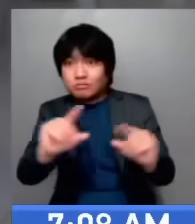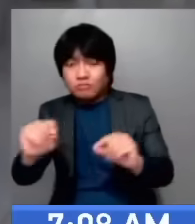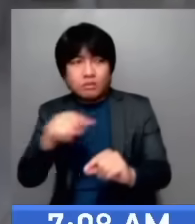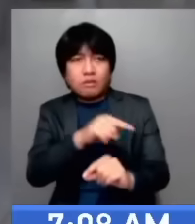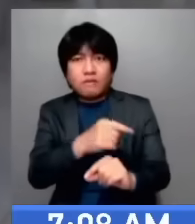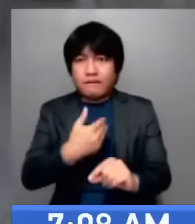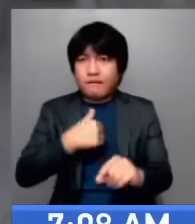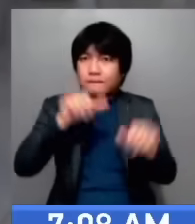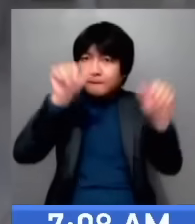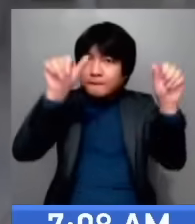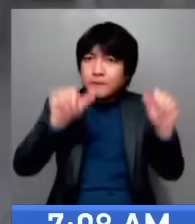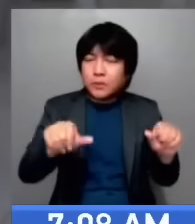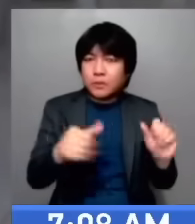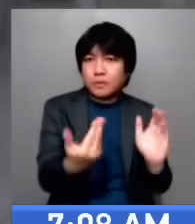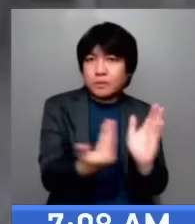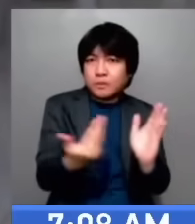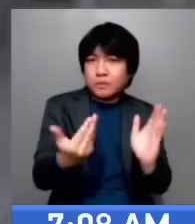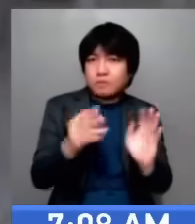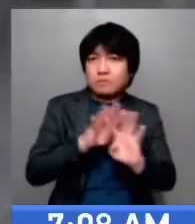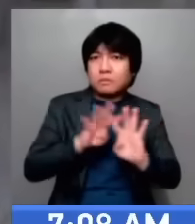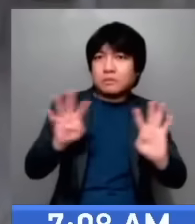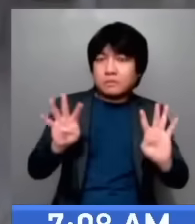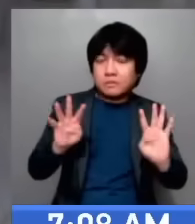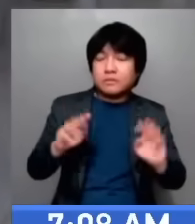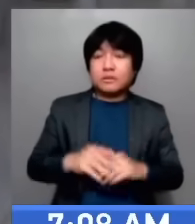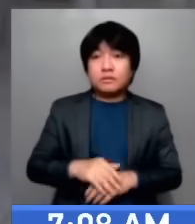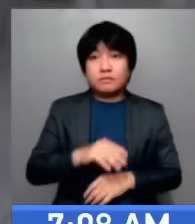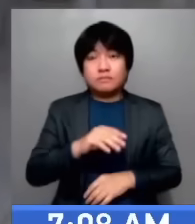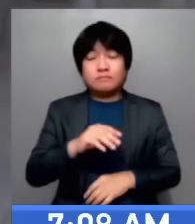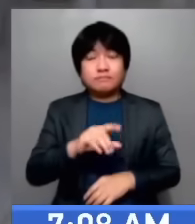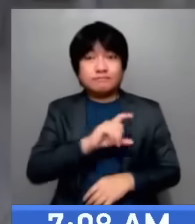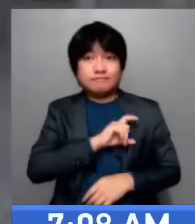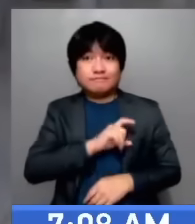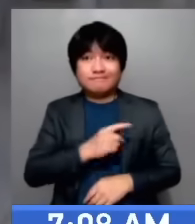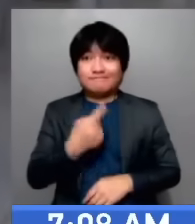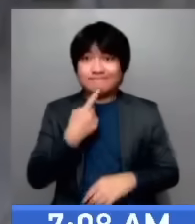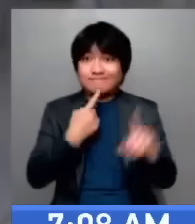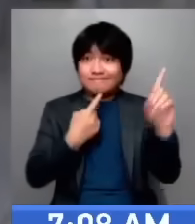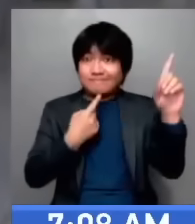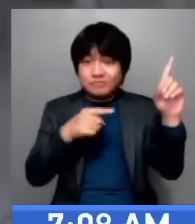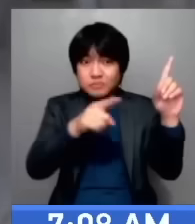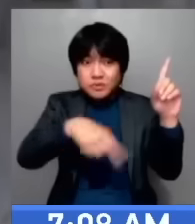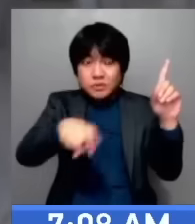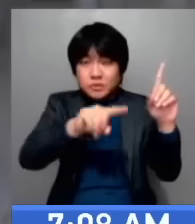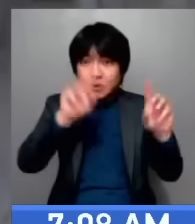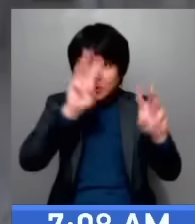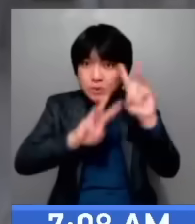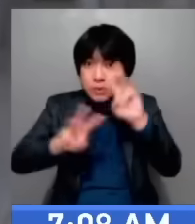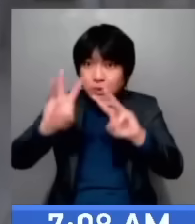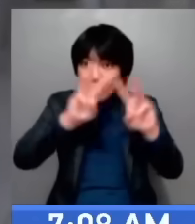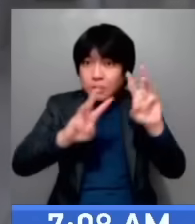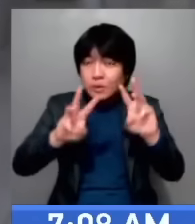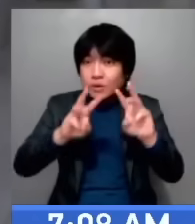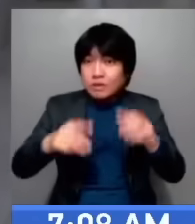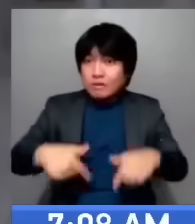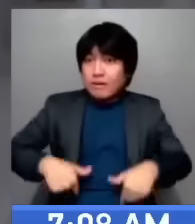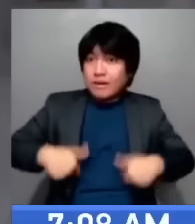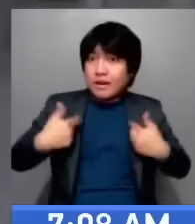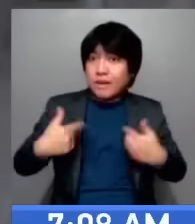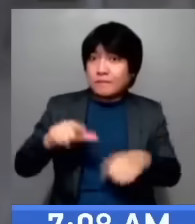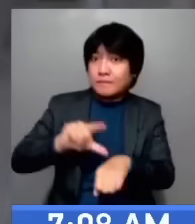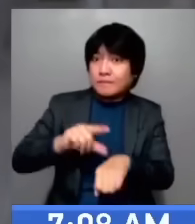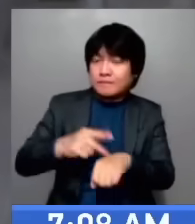mga taga talon k ng Las Piñas Uh we have already deployed our personnel we are working on it